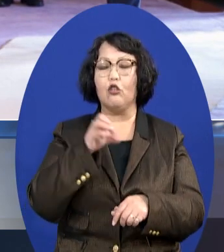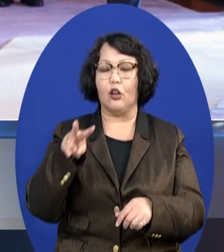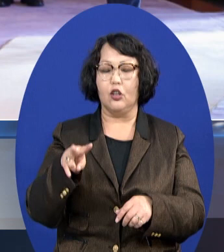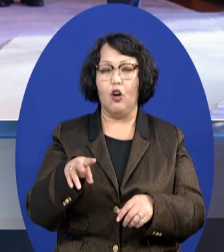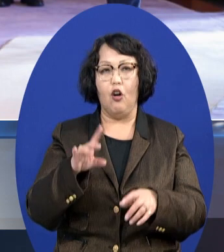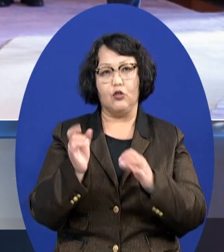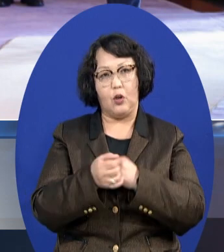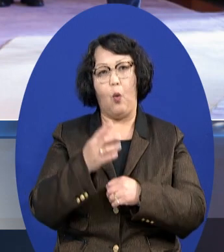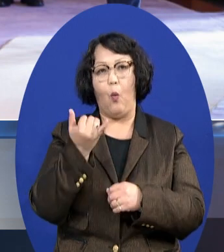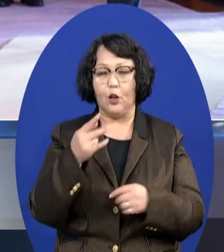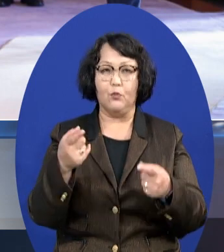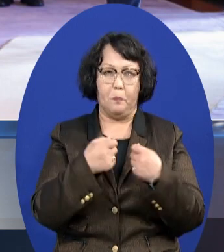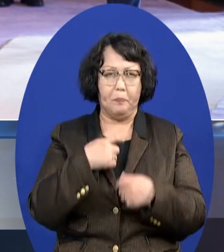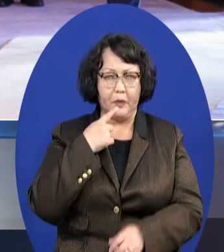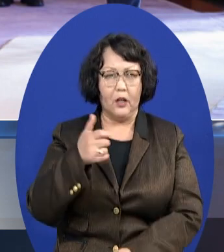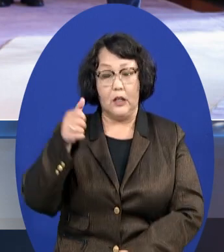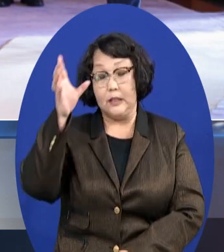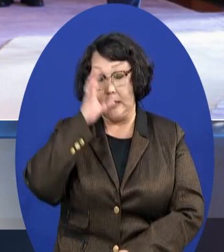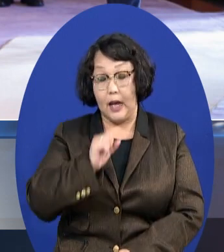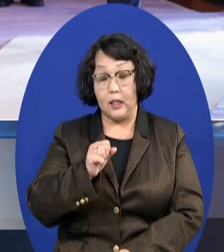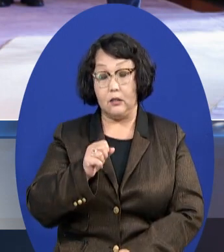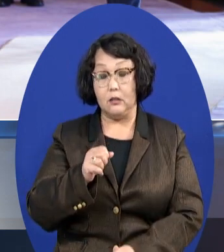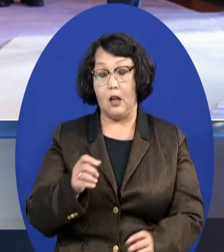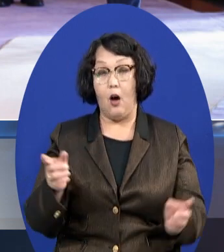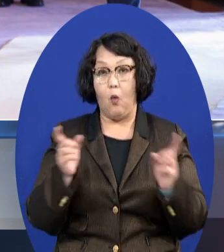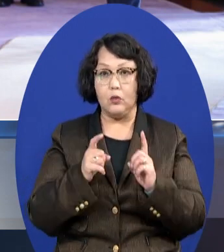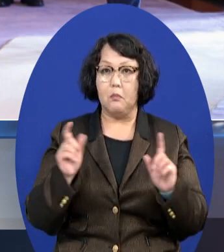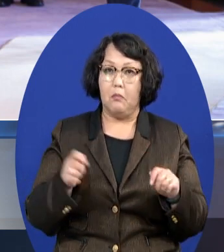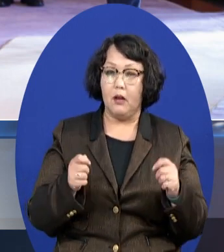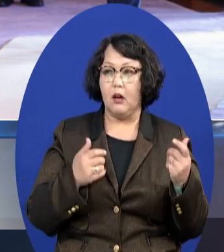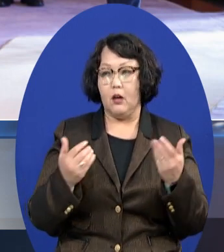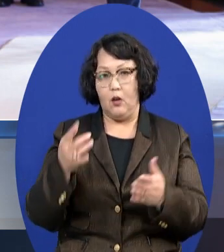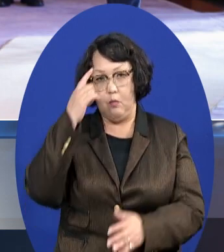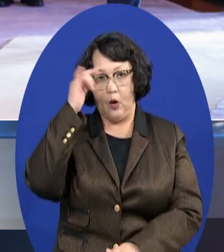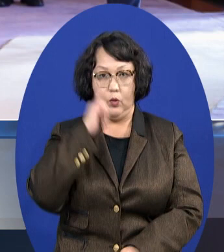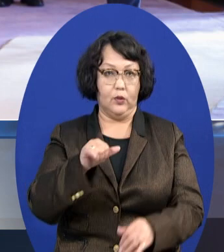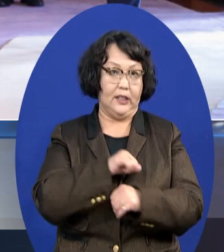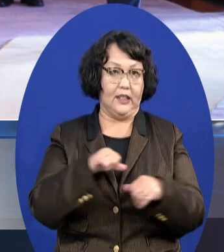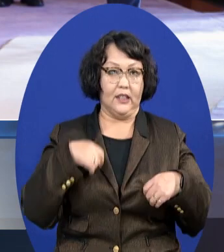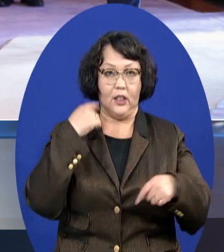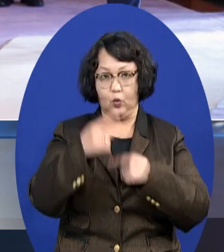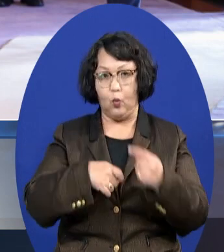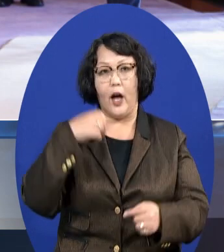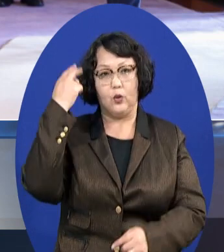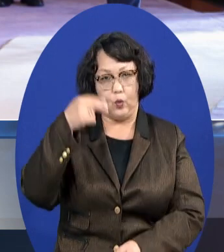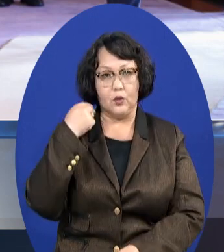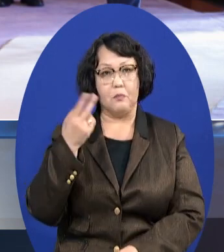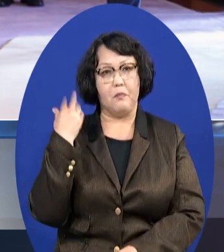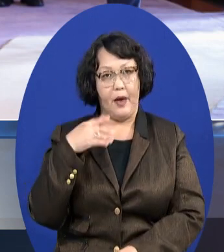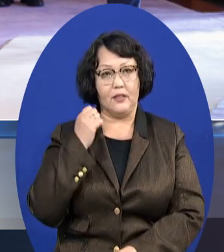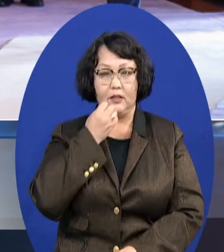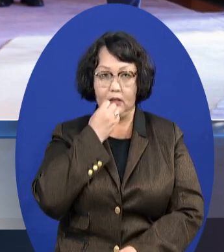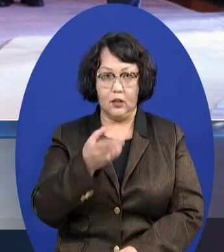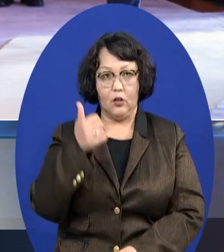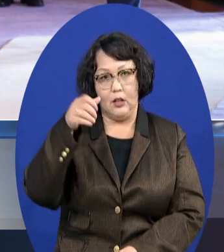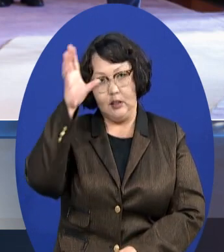жавхлант, эзэн хаан Монгол Улсын Ерөнхий сайдтай уулзаж байгаадаа баяртайгаа илэрхийлээд Монгол орон ард түмний талаарх дурсамжаа хуваалцсан байна. Ерөнхий